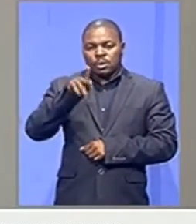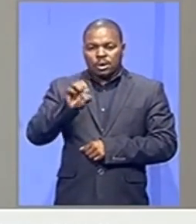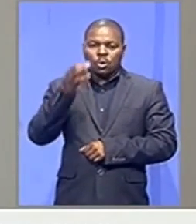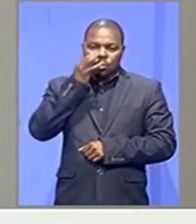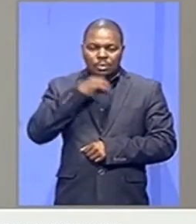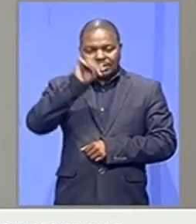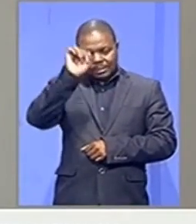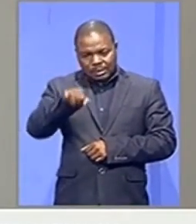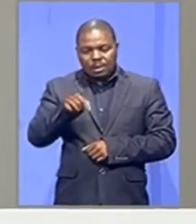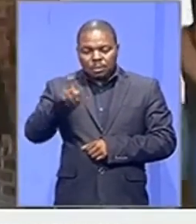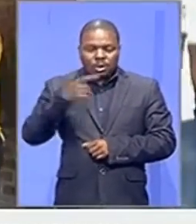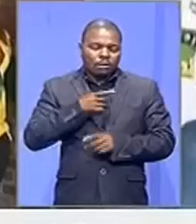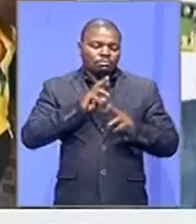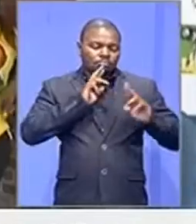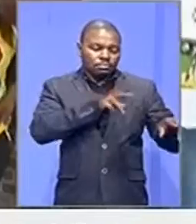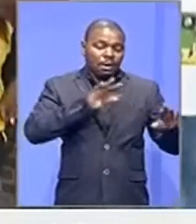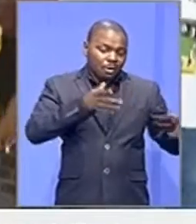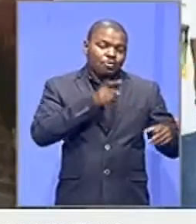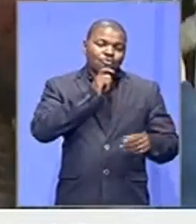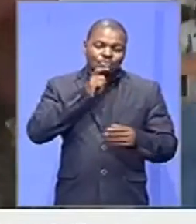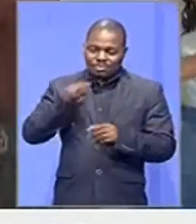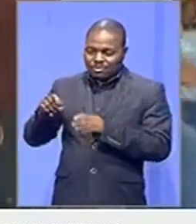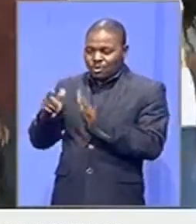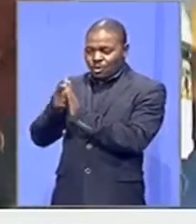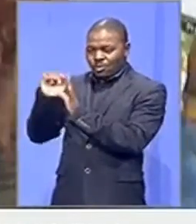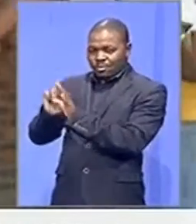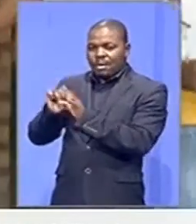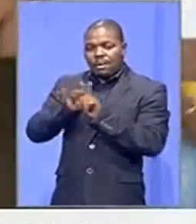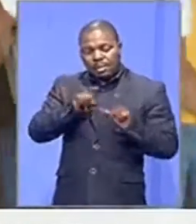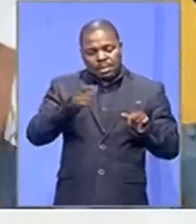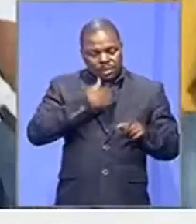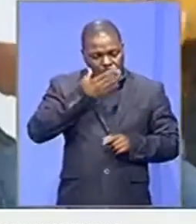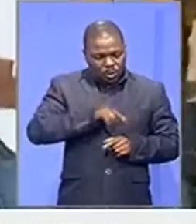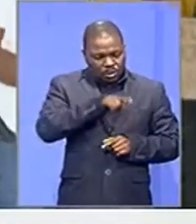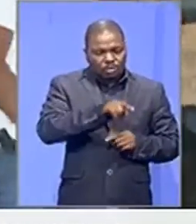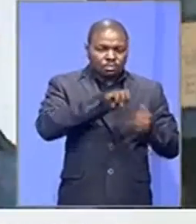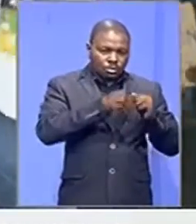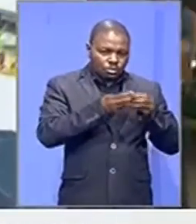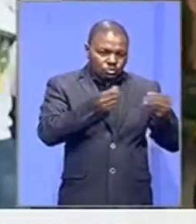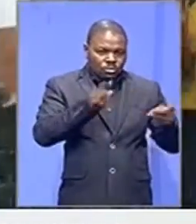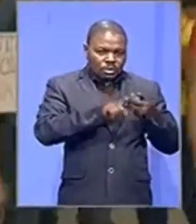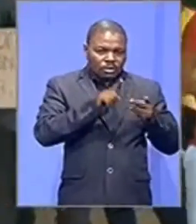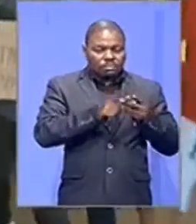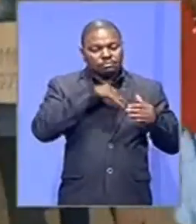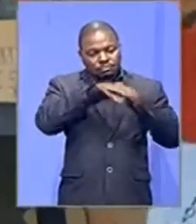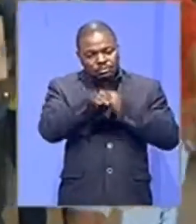ya ka melawana ya lekoko mme ba ikaeletse go rarabolola morero ono le go le retsepamo kwa dikgotleng tsa